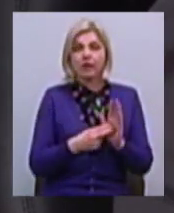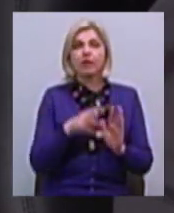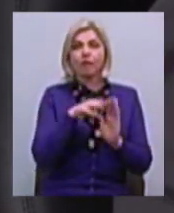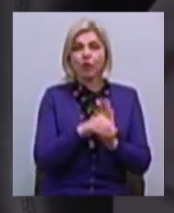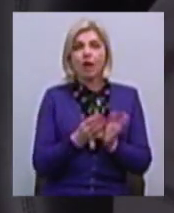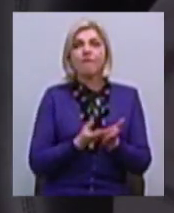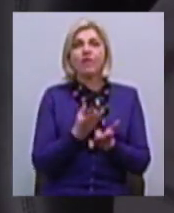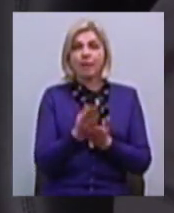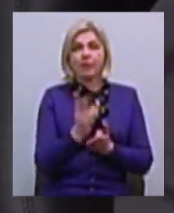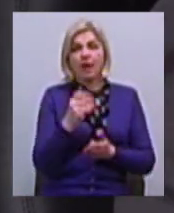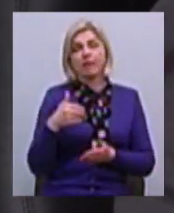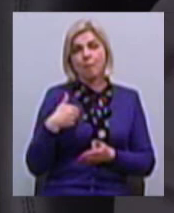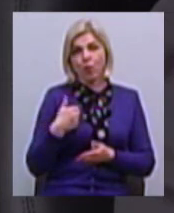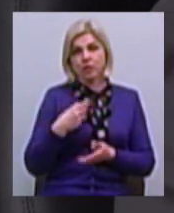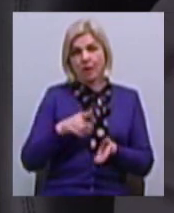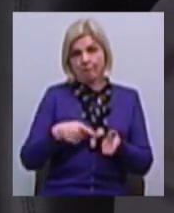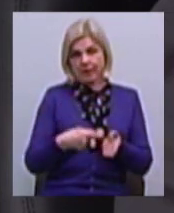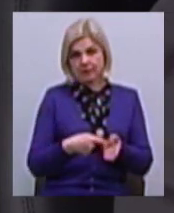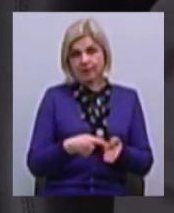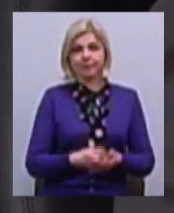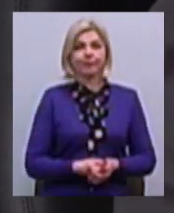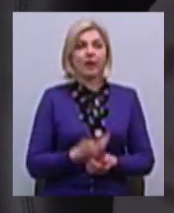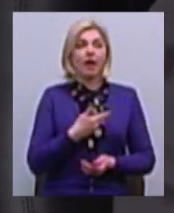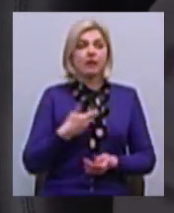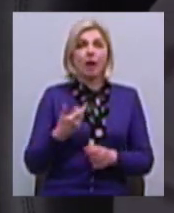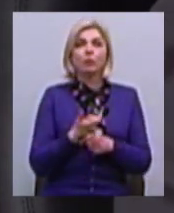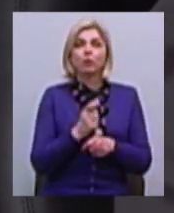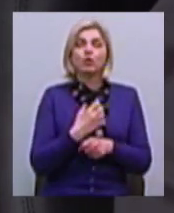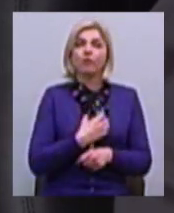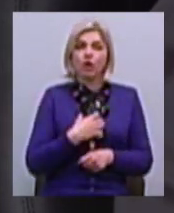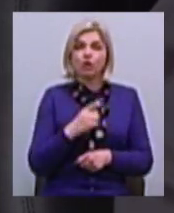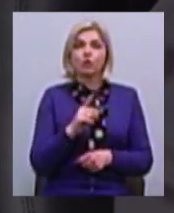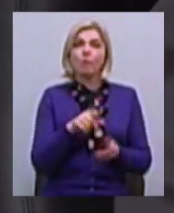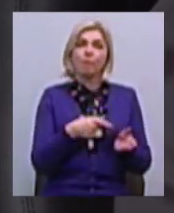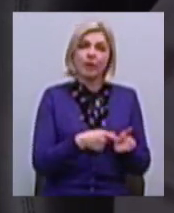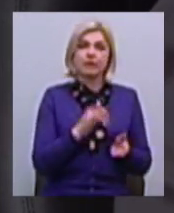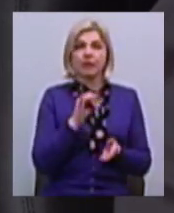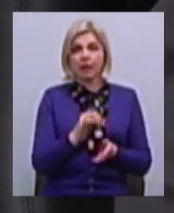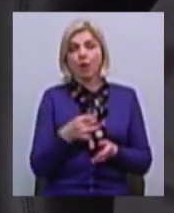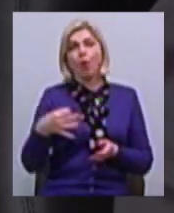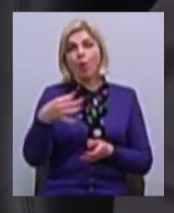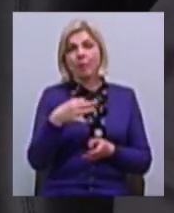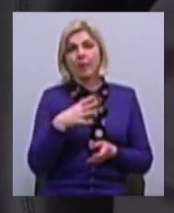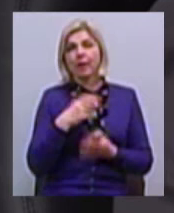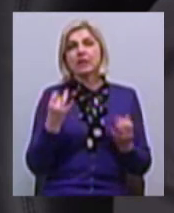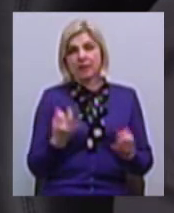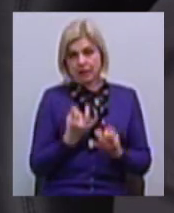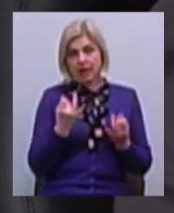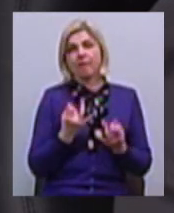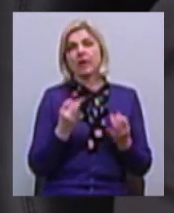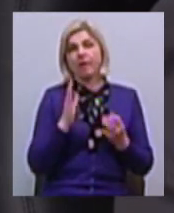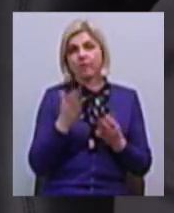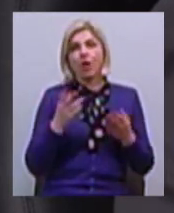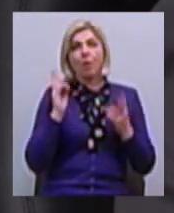на користь міста і на користь регіону. Нам дуже важливо, щоб і місто, і область були зацікавлені в розвитку портпорту,